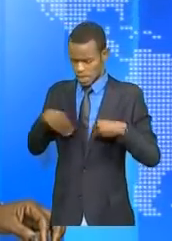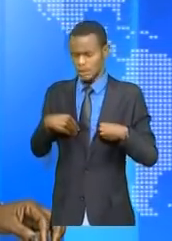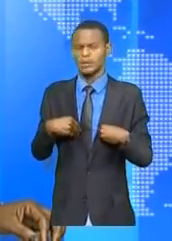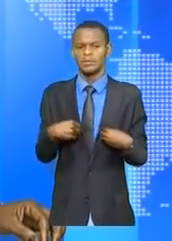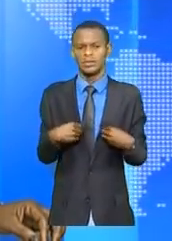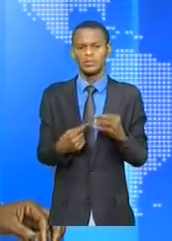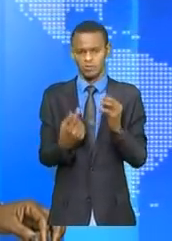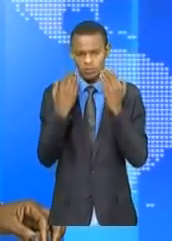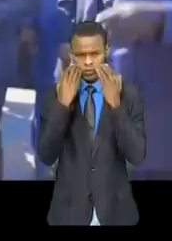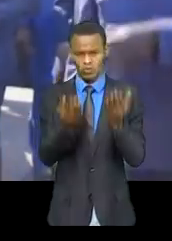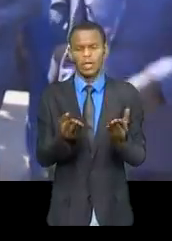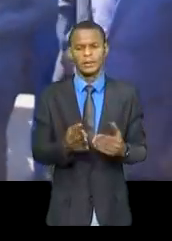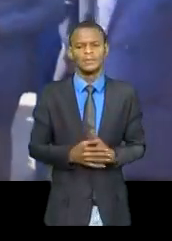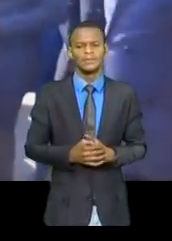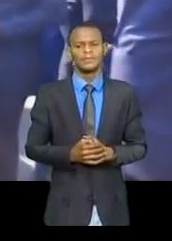Yvette Makuntima.